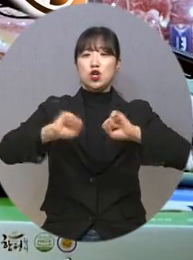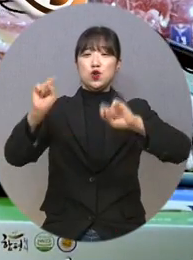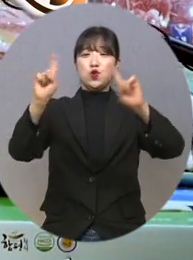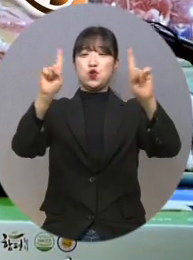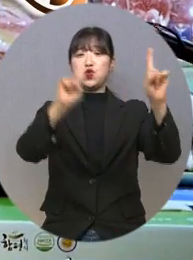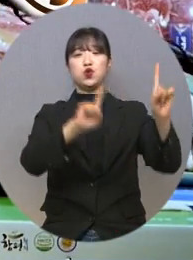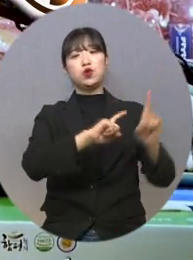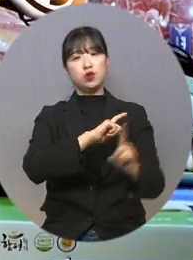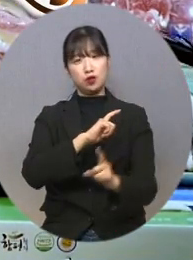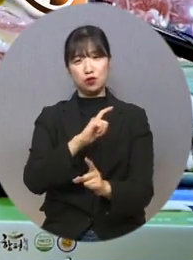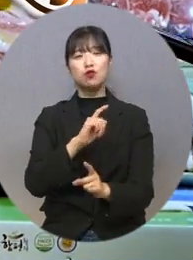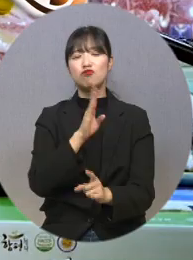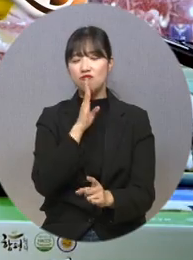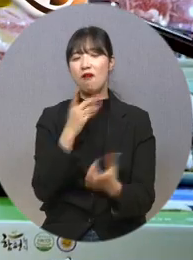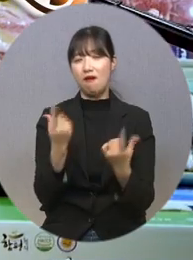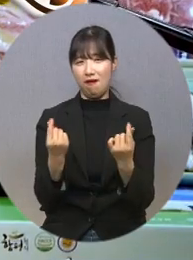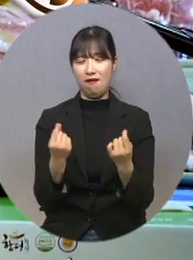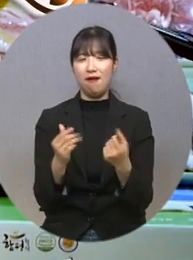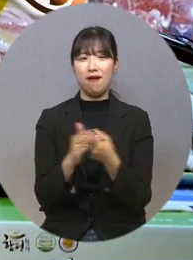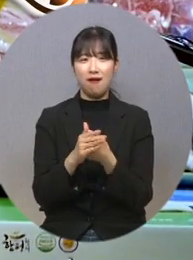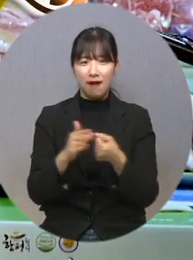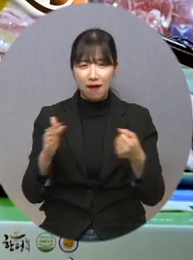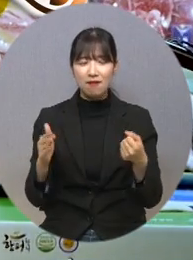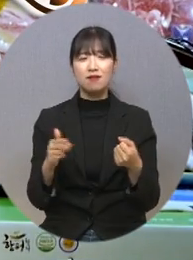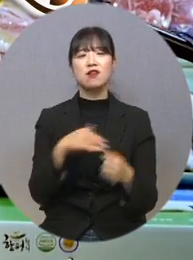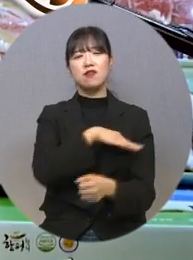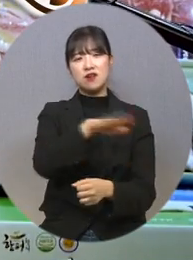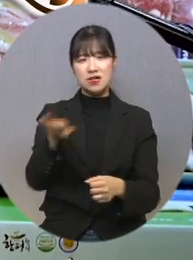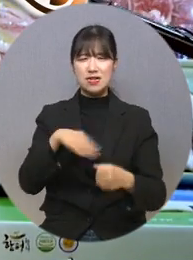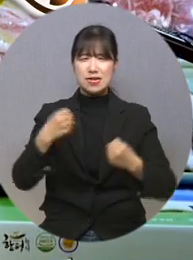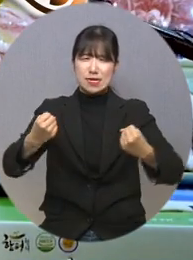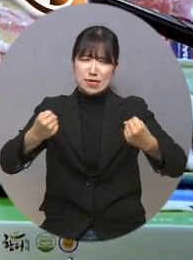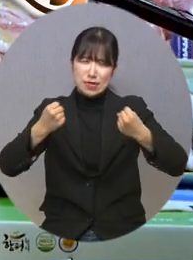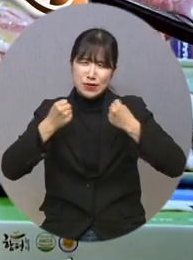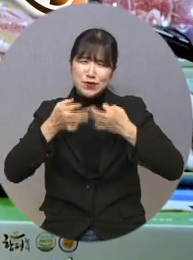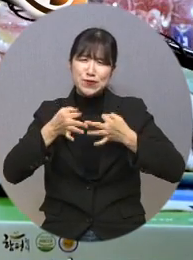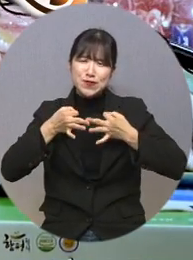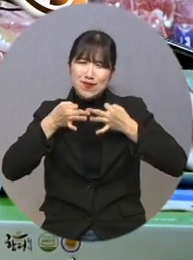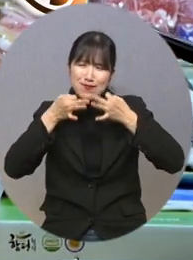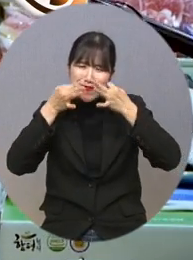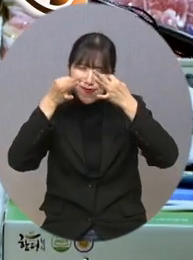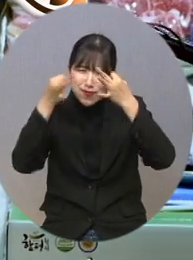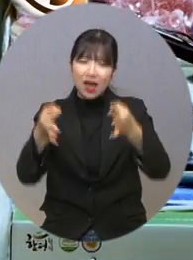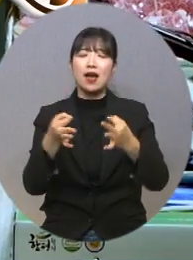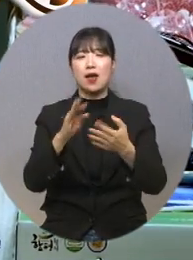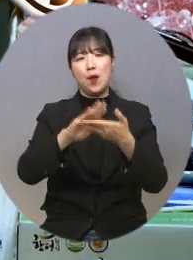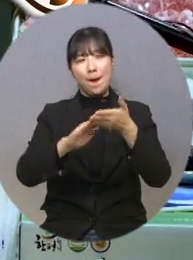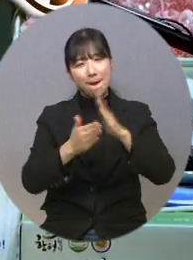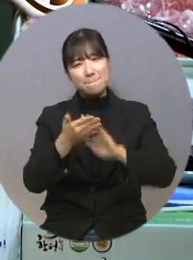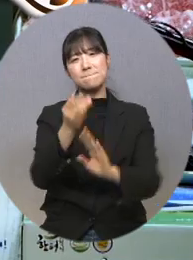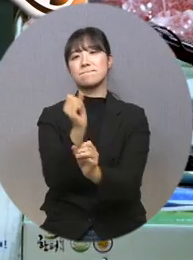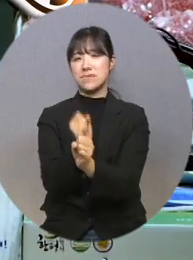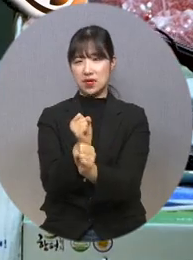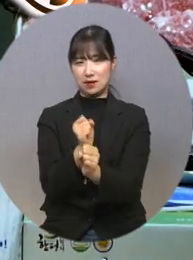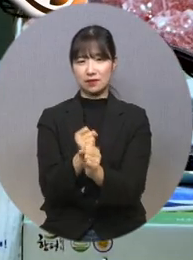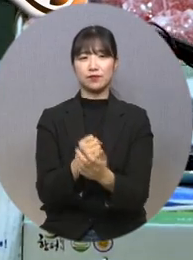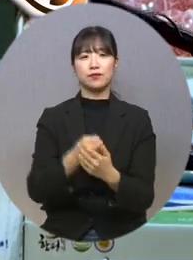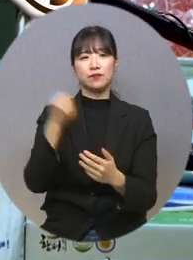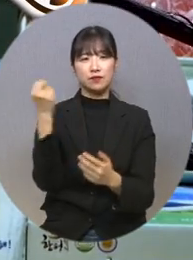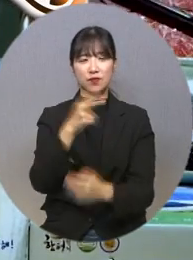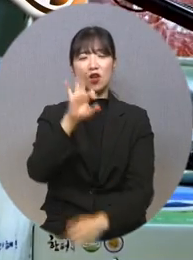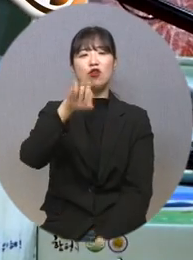날라다닐 정도거든요. 나비처럼. 우리 이 혼신의 힘을 기울여서 이렇게 쌀을 만들었습니다. 특히